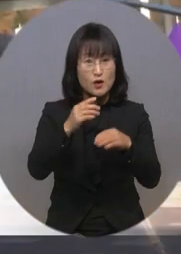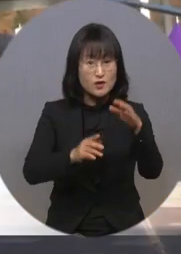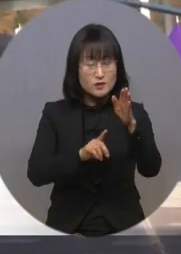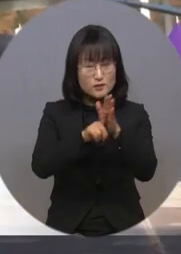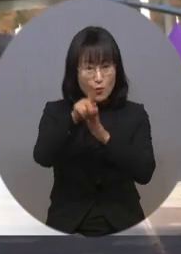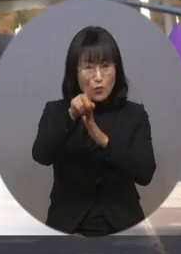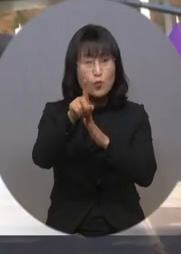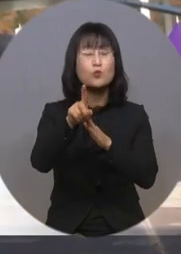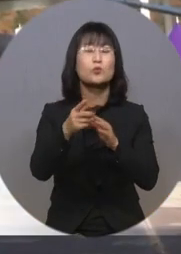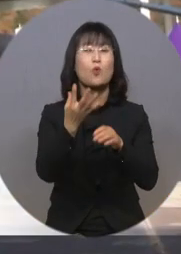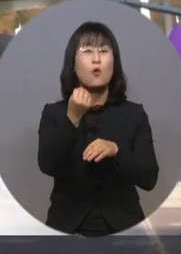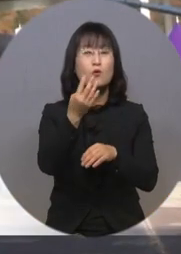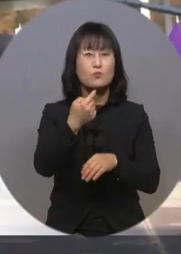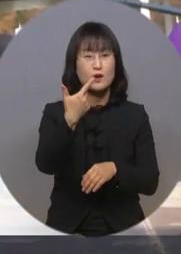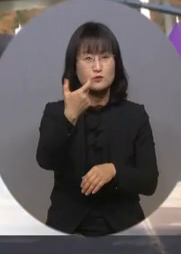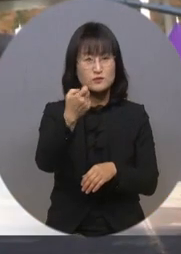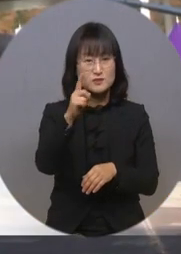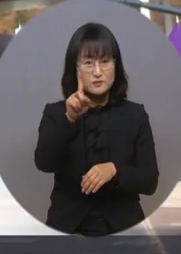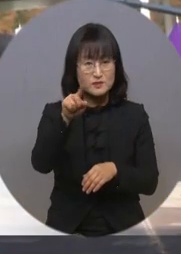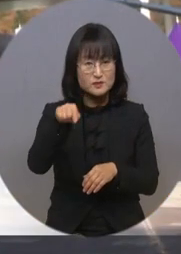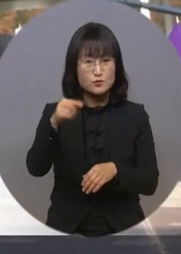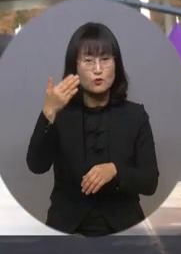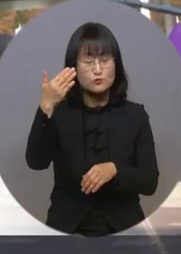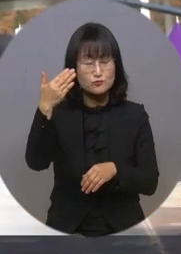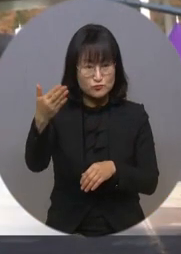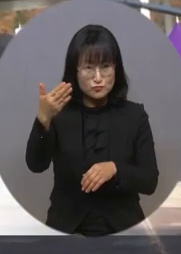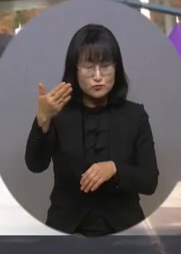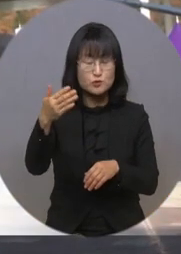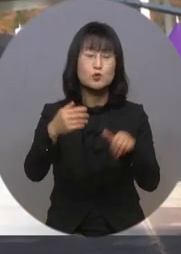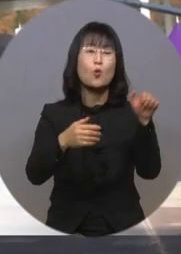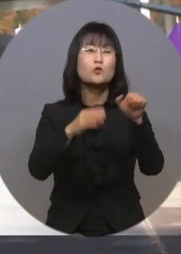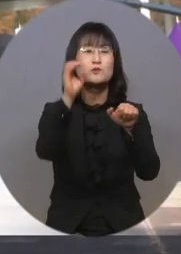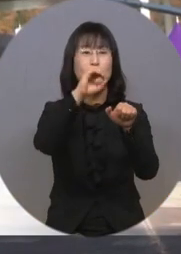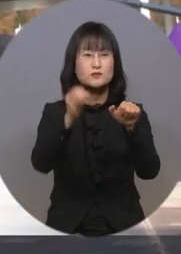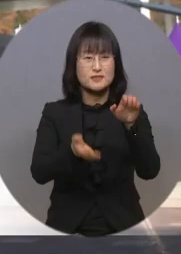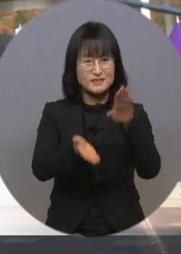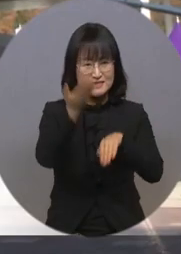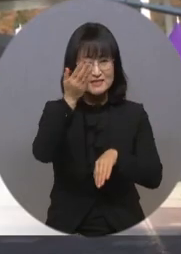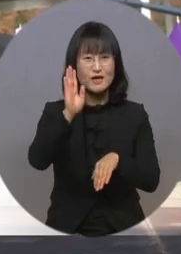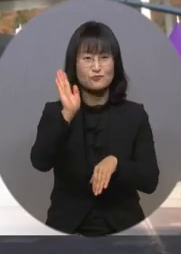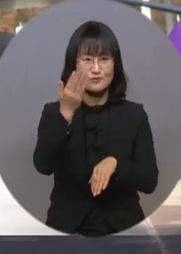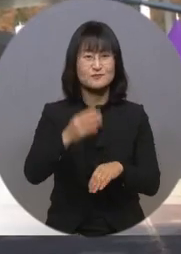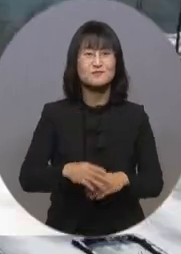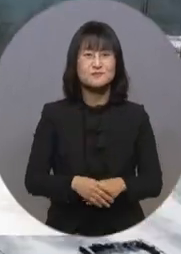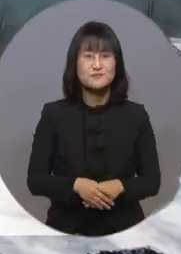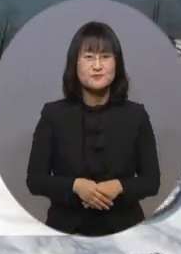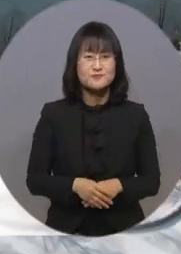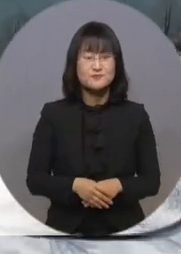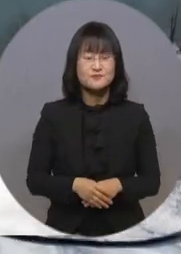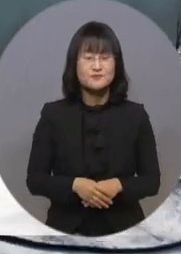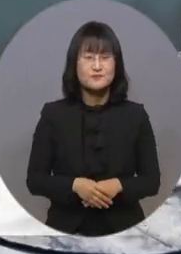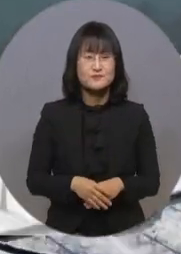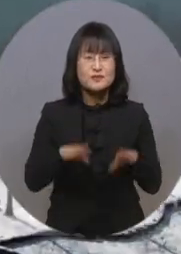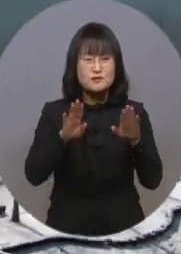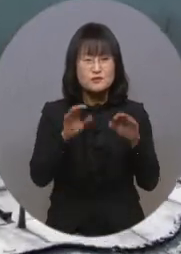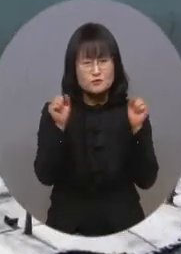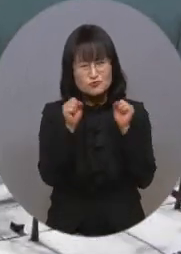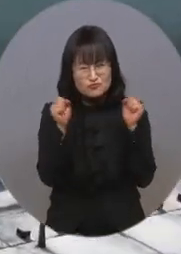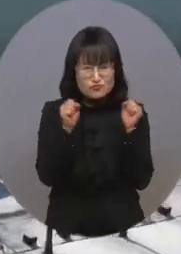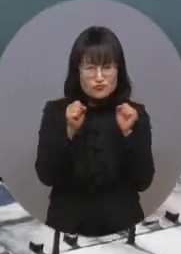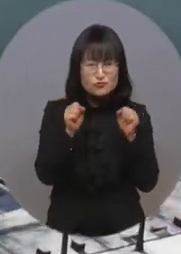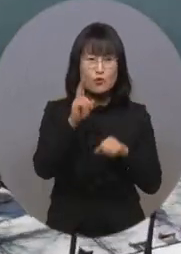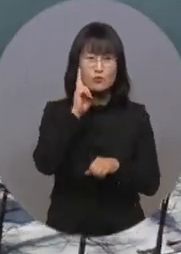사랑의 온도탑 온도가 끝내는 점에 바늘 넘은 61.9도까지 올랐습니다 유난히 추울 것으로